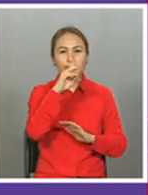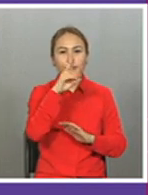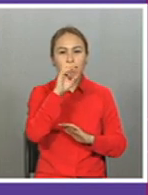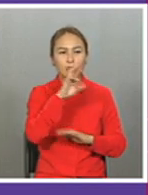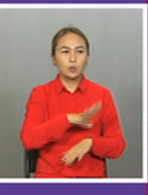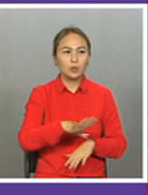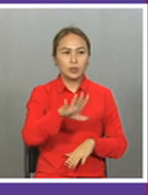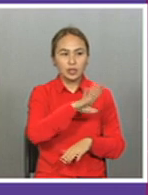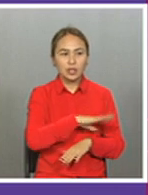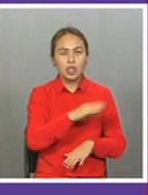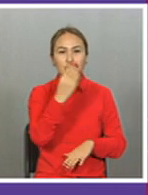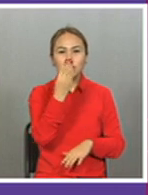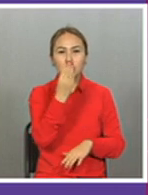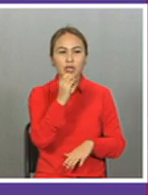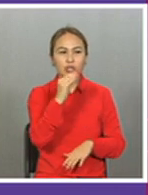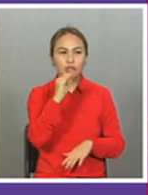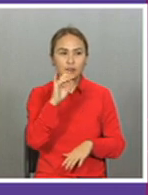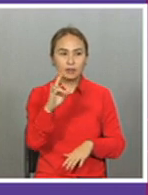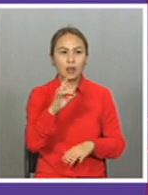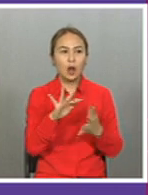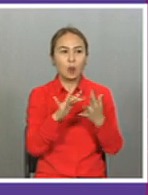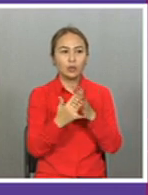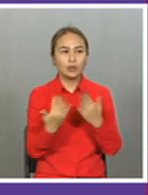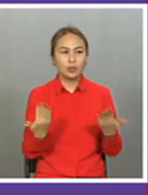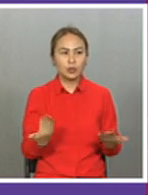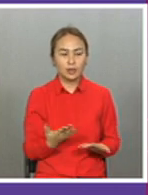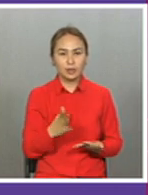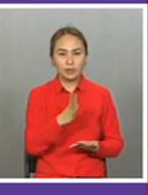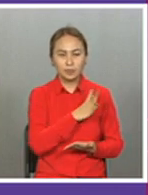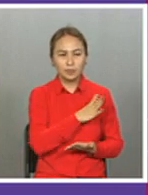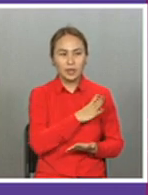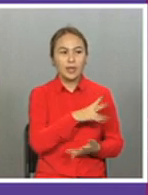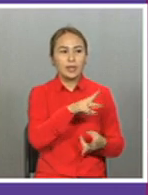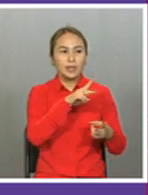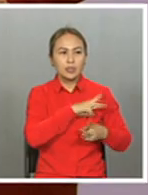Жаркент өңіріндегі Шежін ауылында дүниеге келдім.